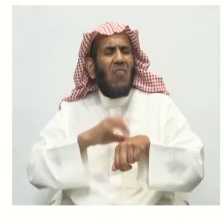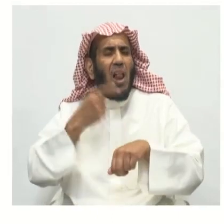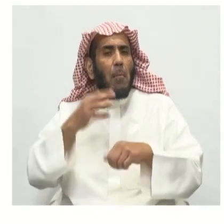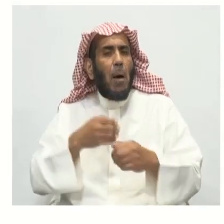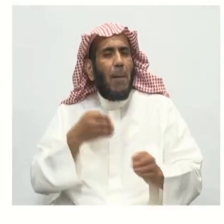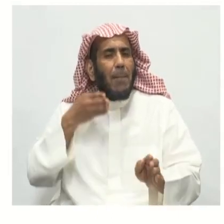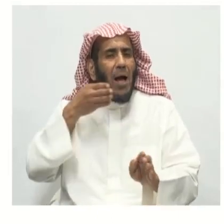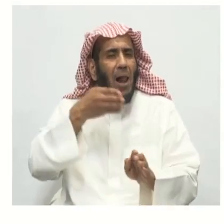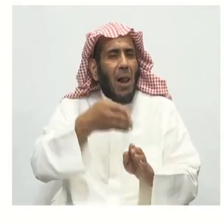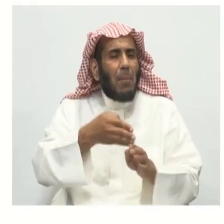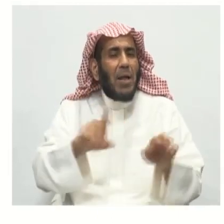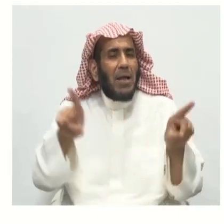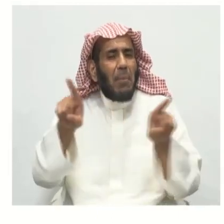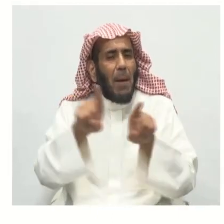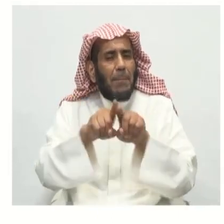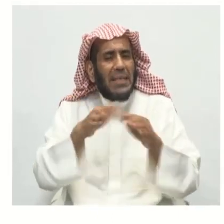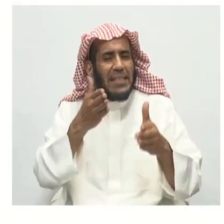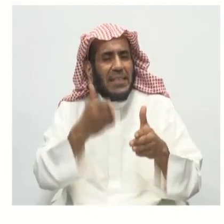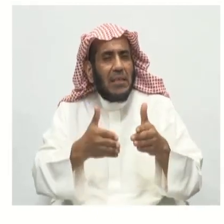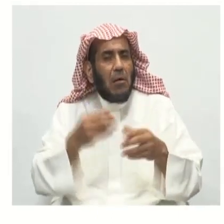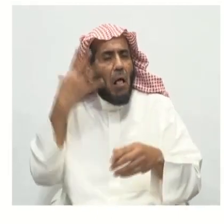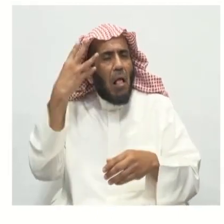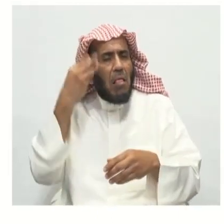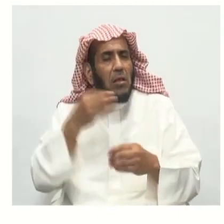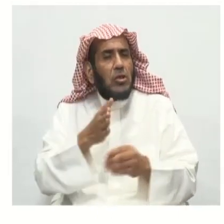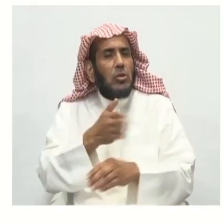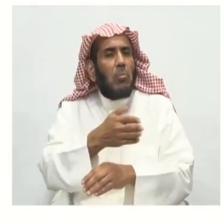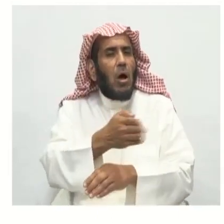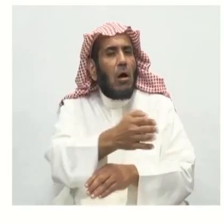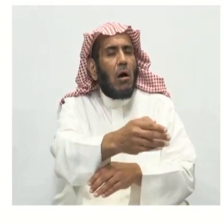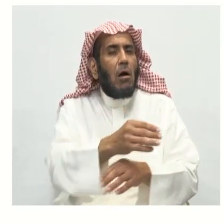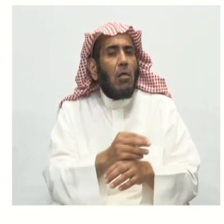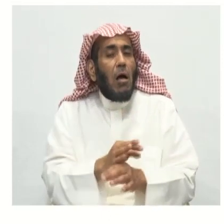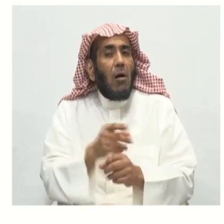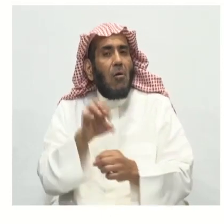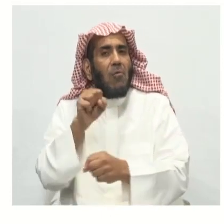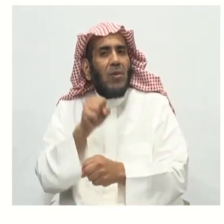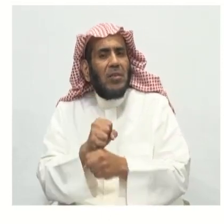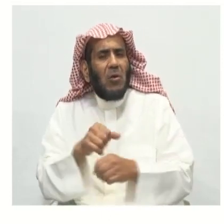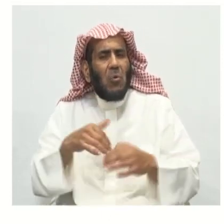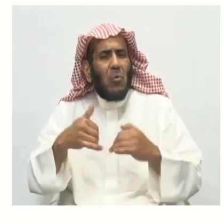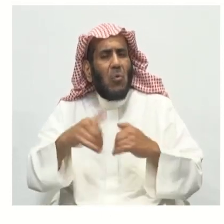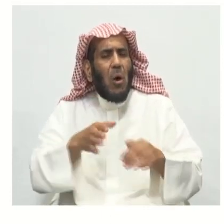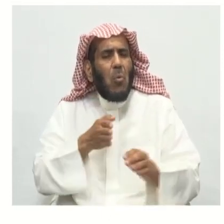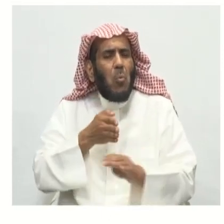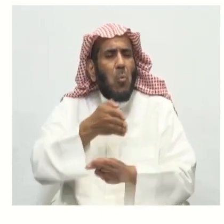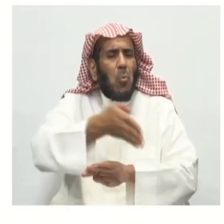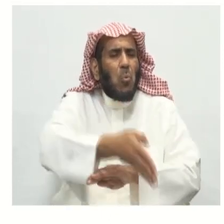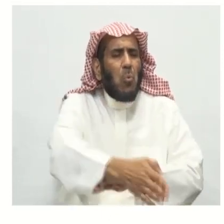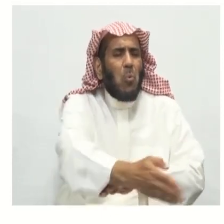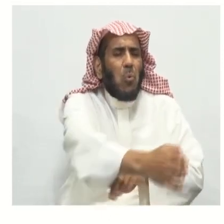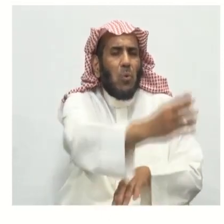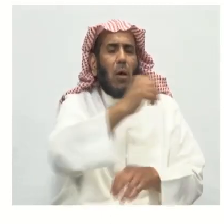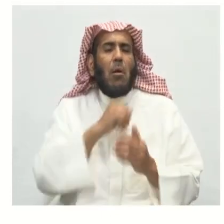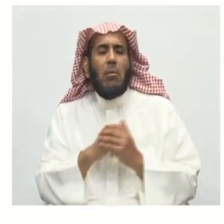بلغ مجمع بينهما نسيا حوتهما فاتخذ سبيله في البحر